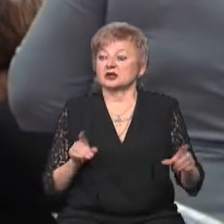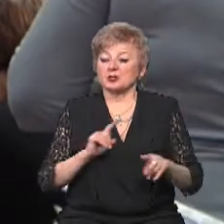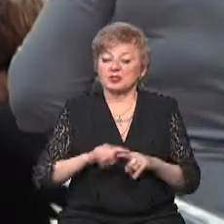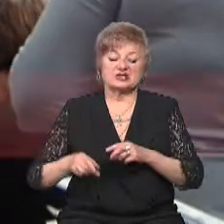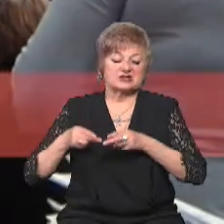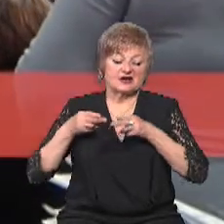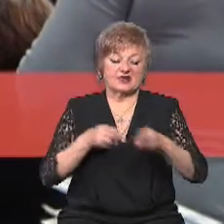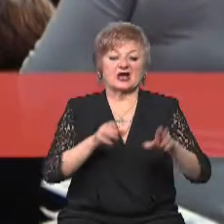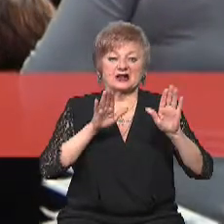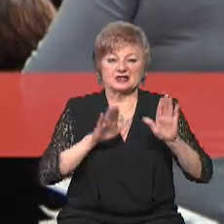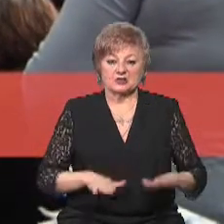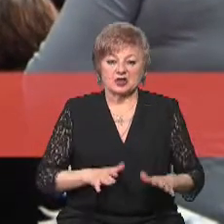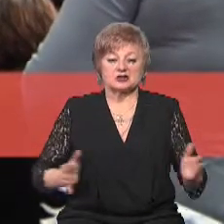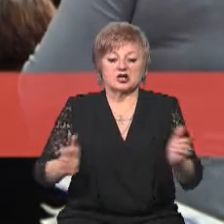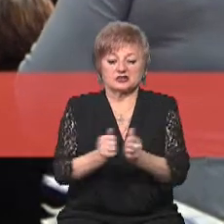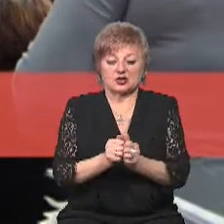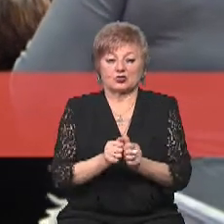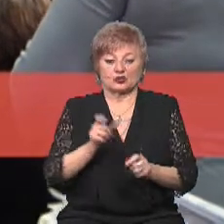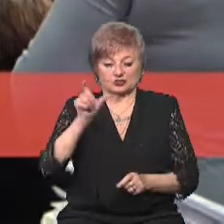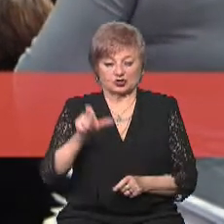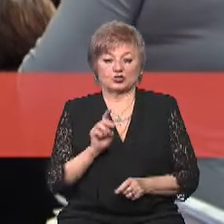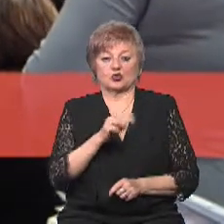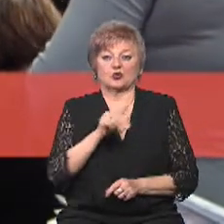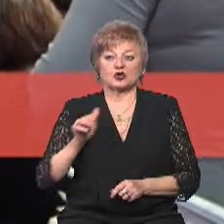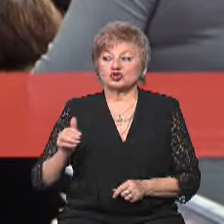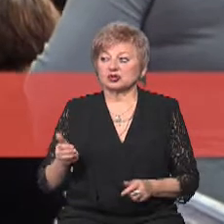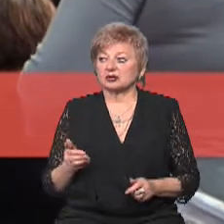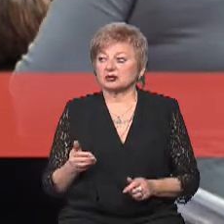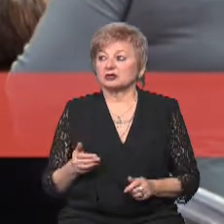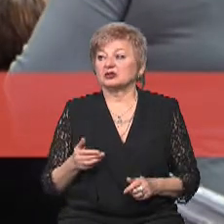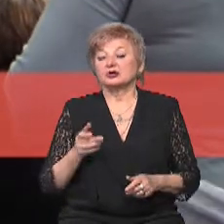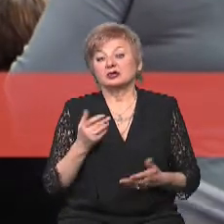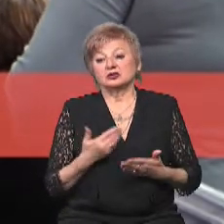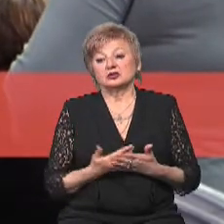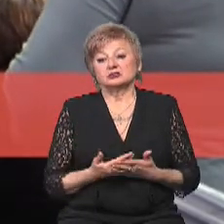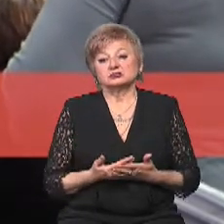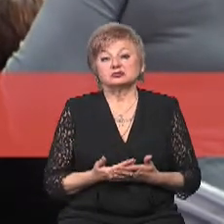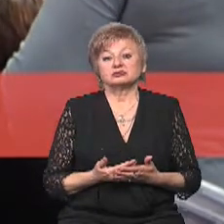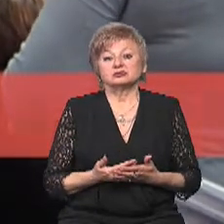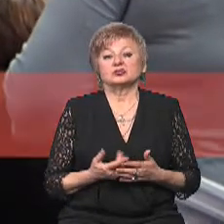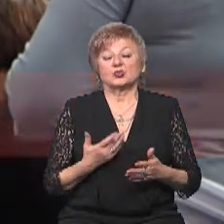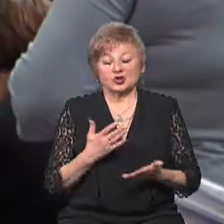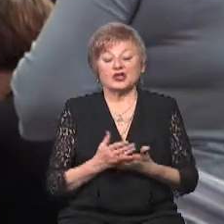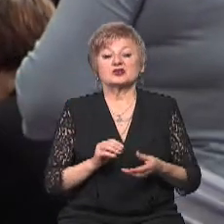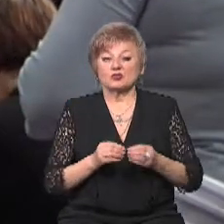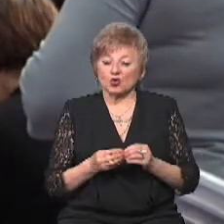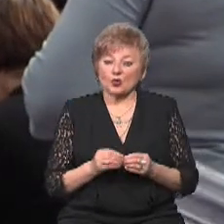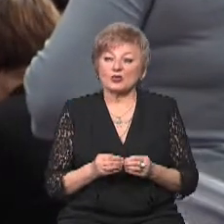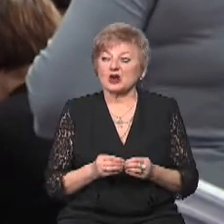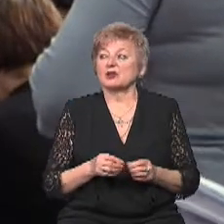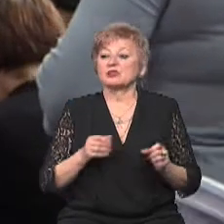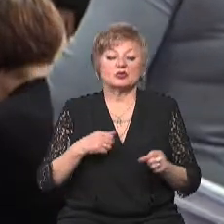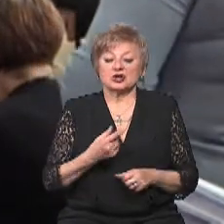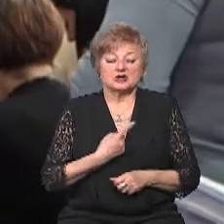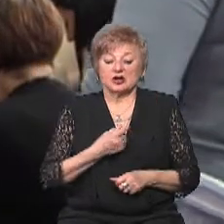на місце та затримати порушників. Бо, на жаль, ми боремося лише вже з наслідками цієї проблеми і не можемо боротися з